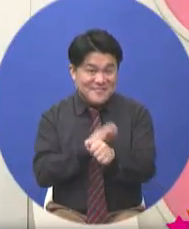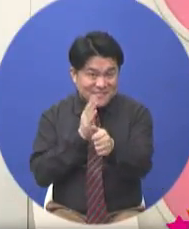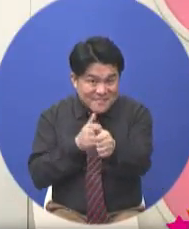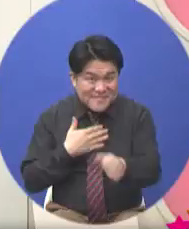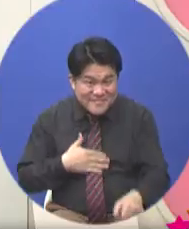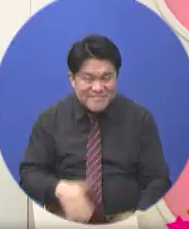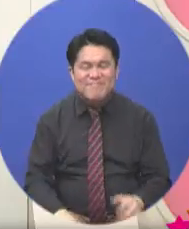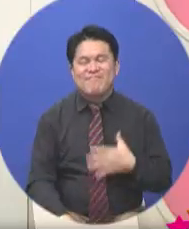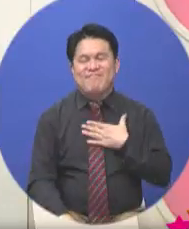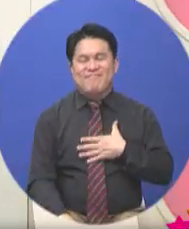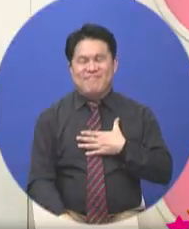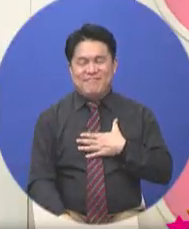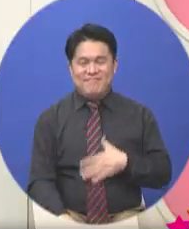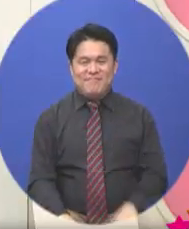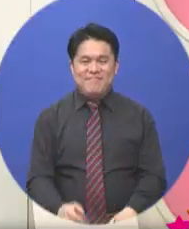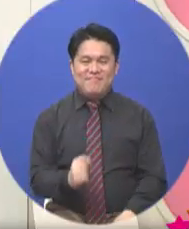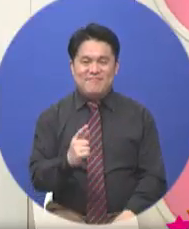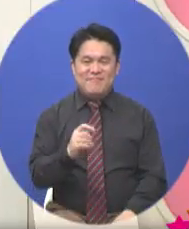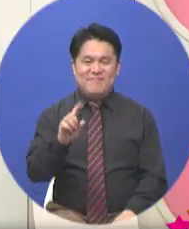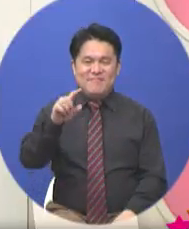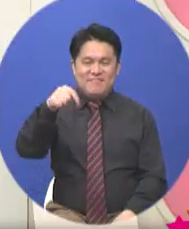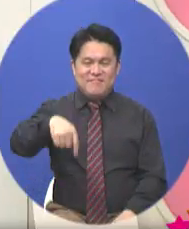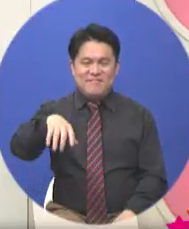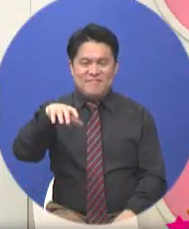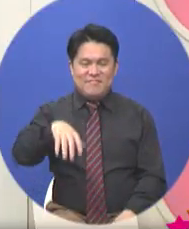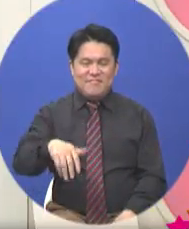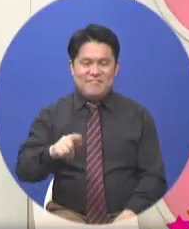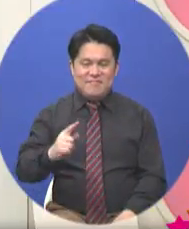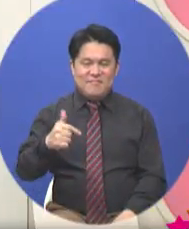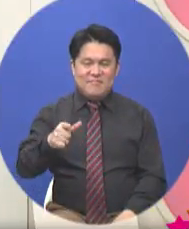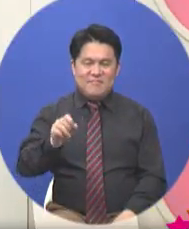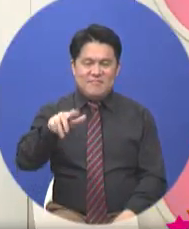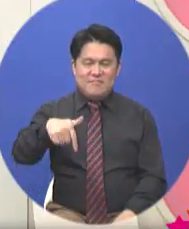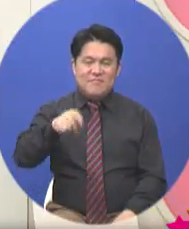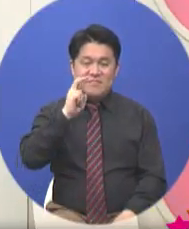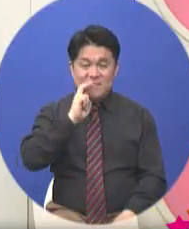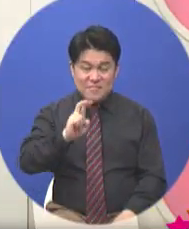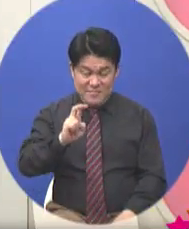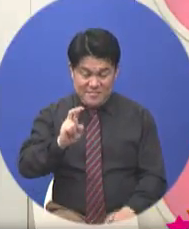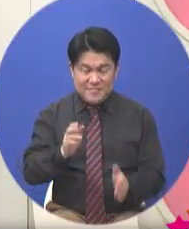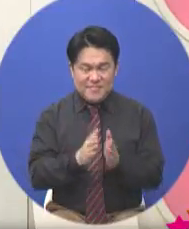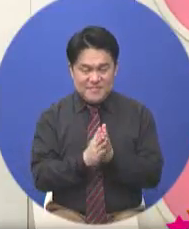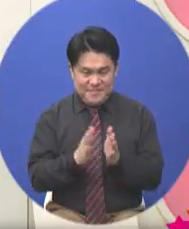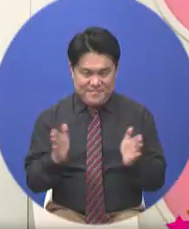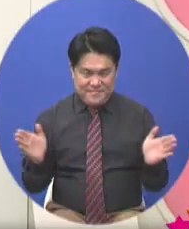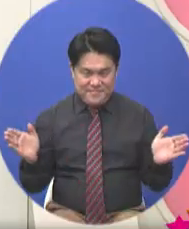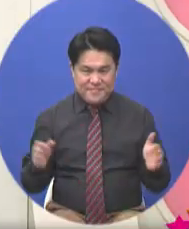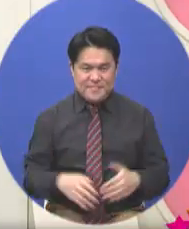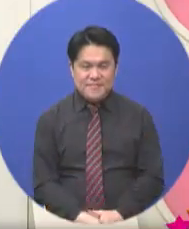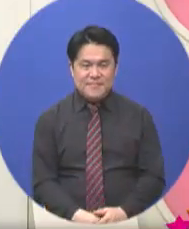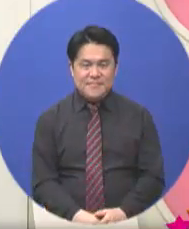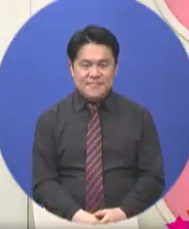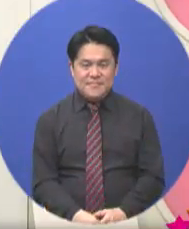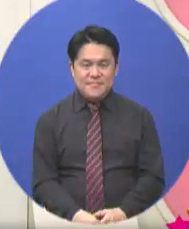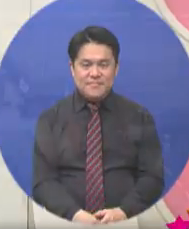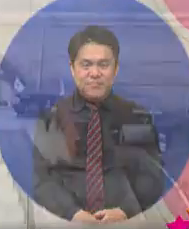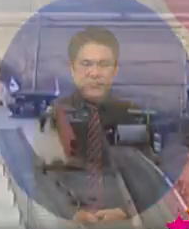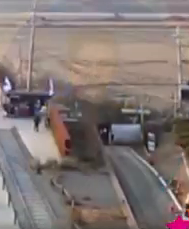불러주세요. 예예. 예. 네, 관악구에서 천강국님이 부릅니다. 이별의 부산